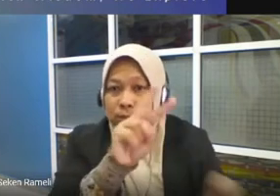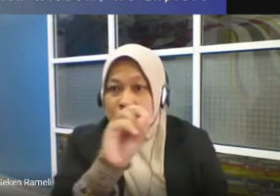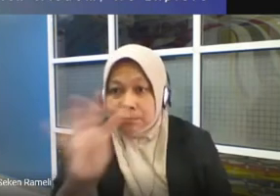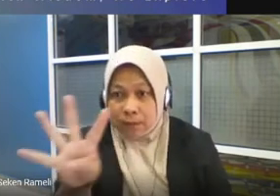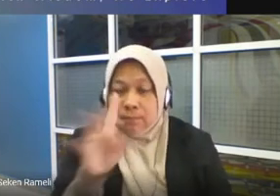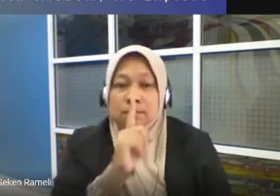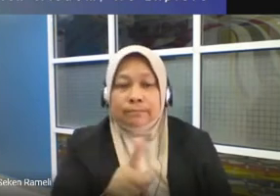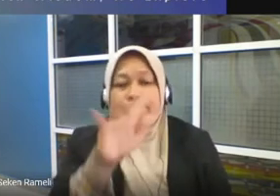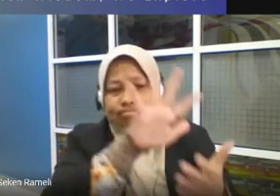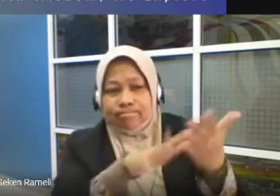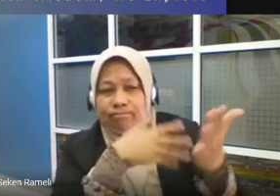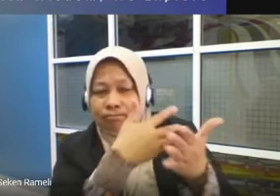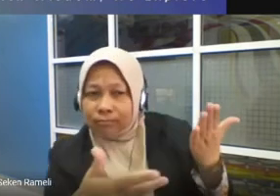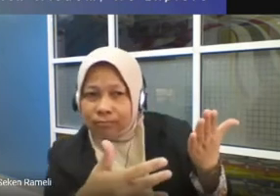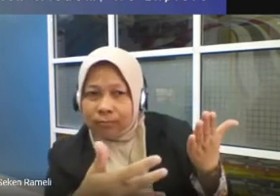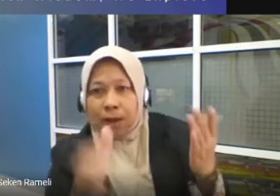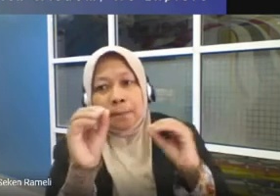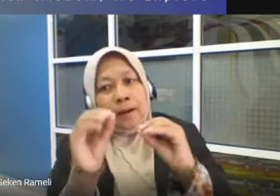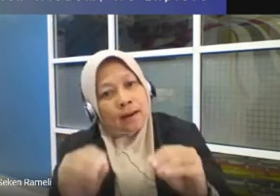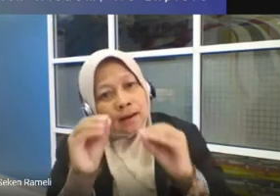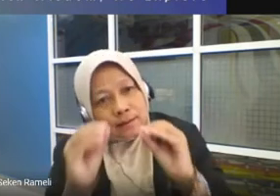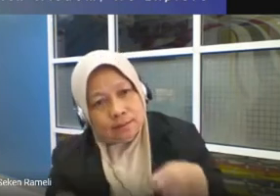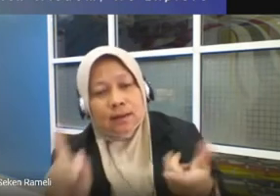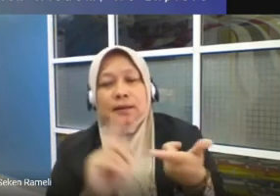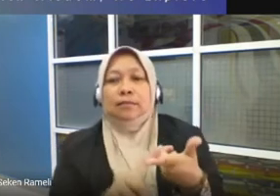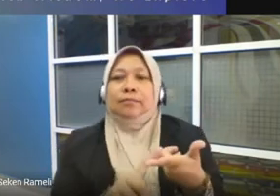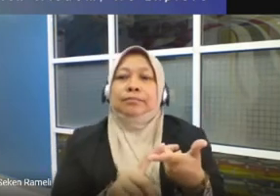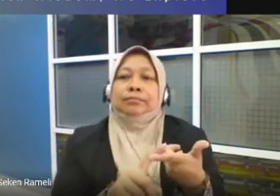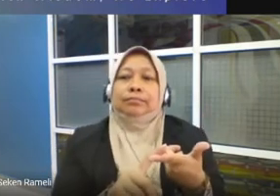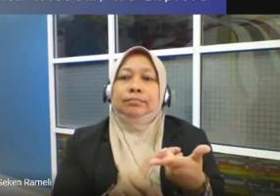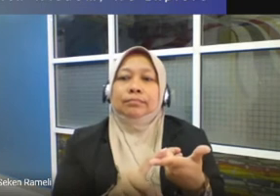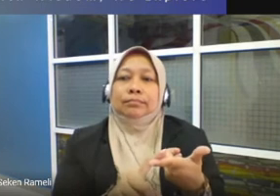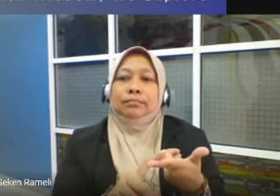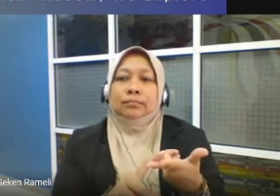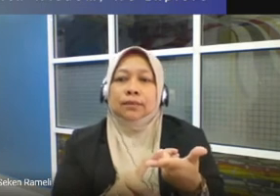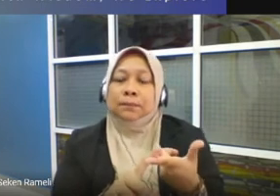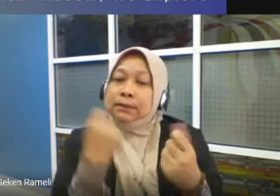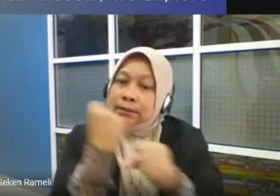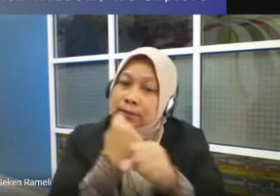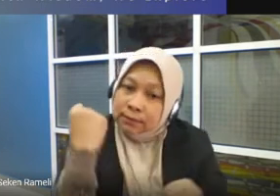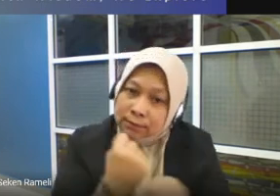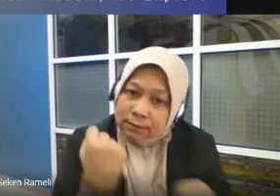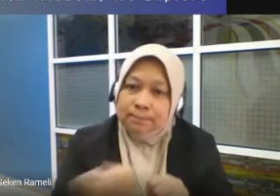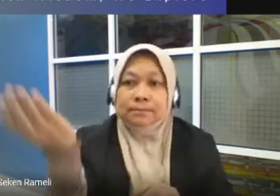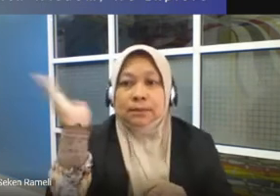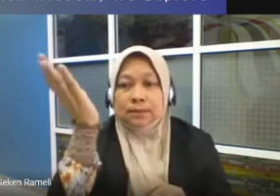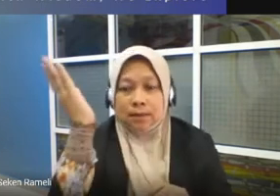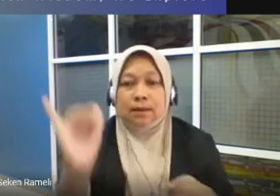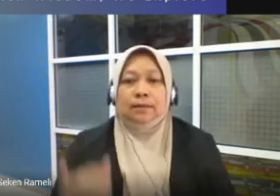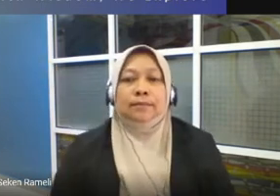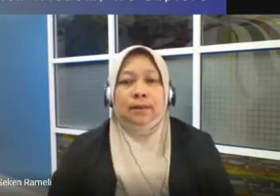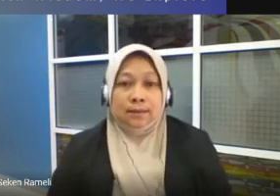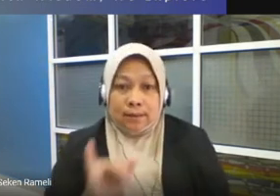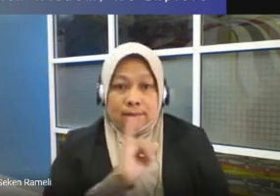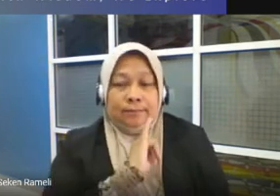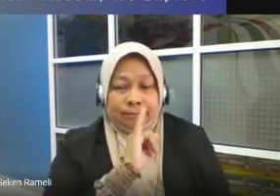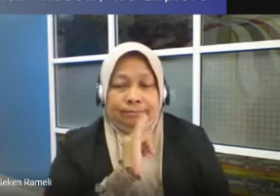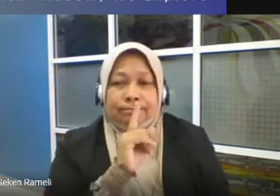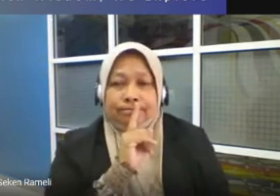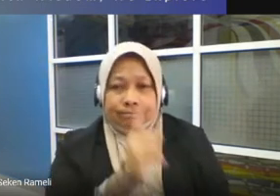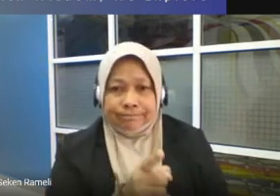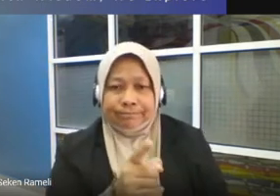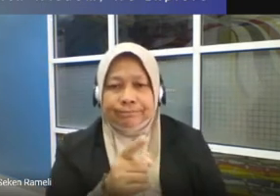Ini antara selain daripada mengajar, selain daripada saya bertugas sebagai seorang pensyarah, saya juga